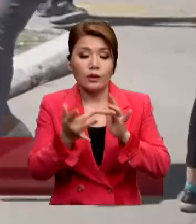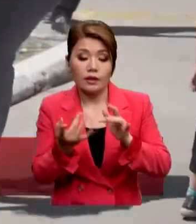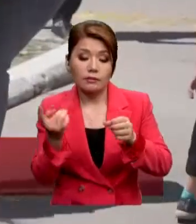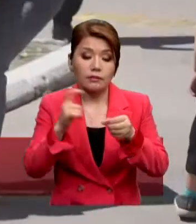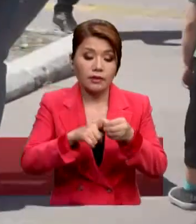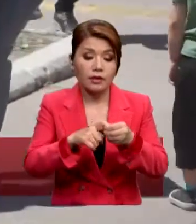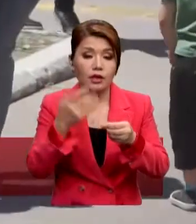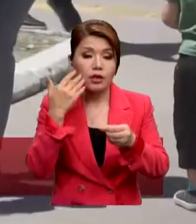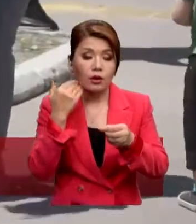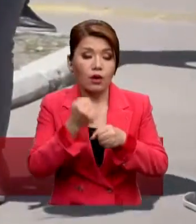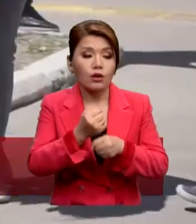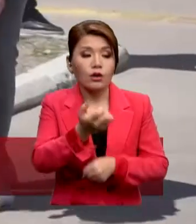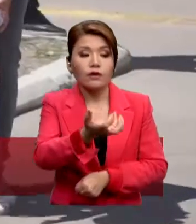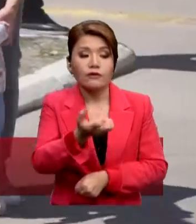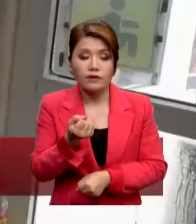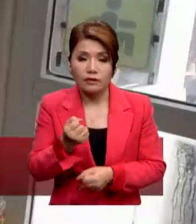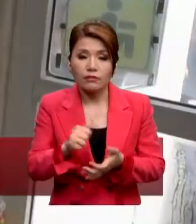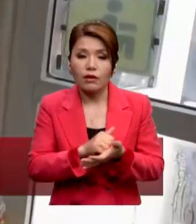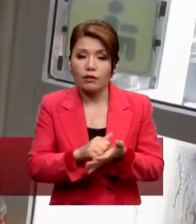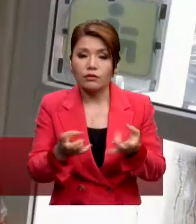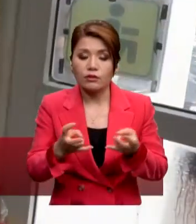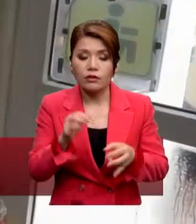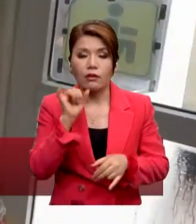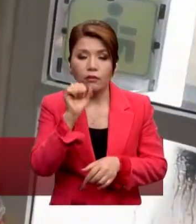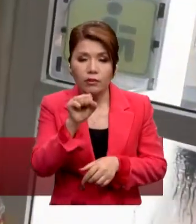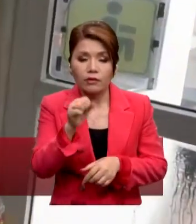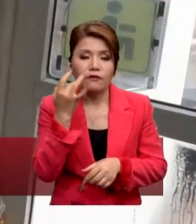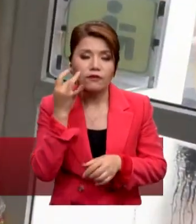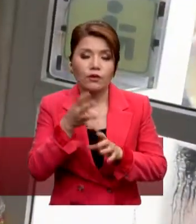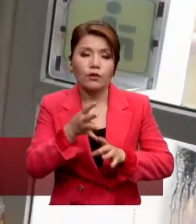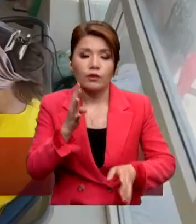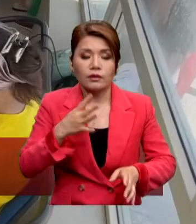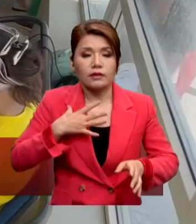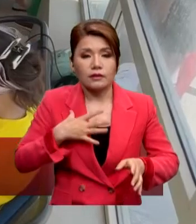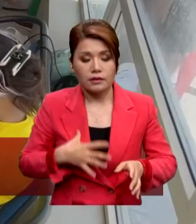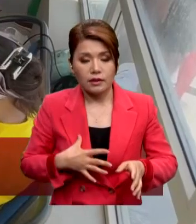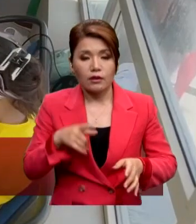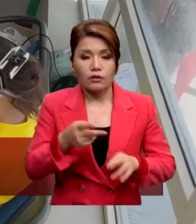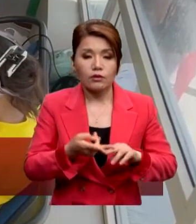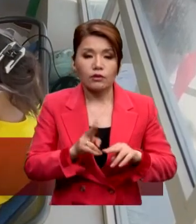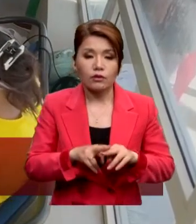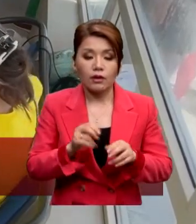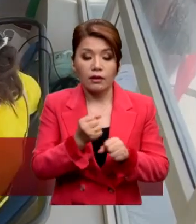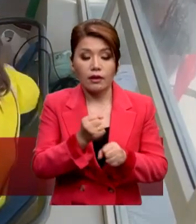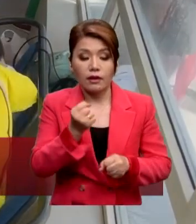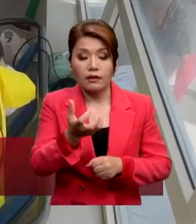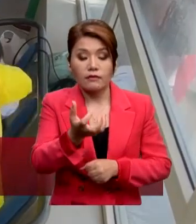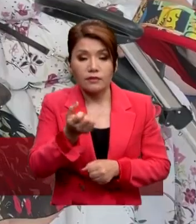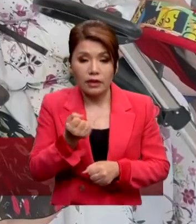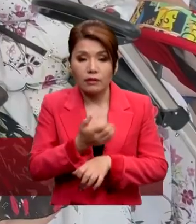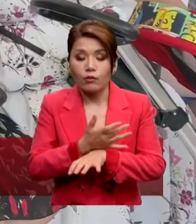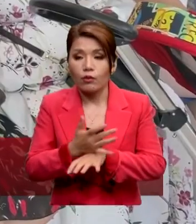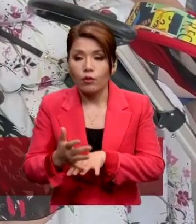болғанмен жолдаманы алу қағаз жүзінде екен. Сондықтан есік қағып сағаттап кезек күтуге мәжбүр. Ал үйтіп-бүйтіп жолдаманы әрең аларында